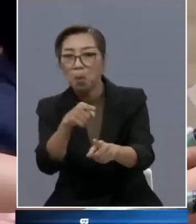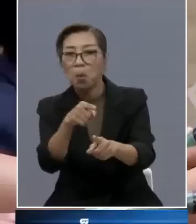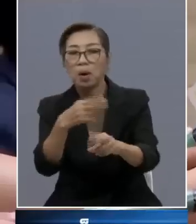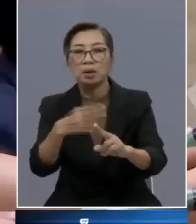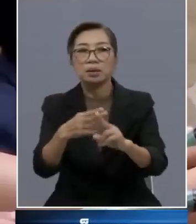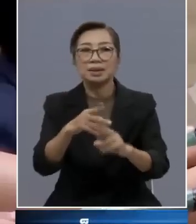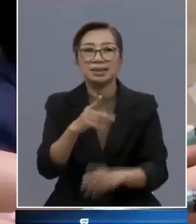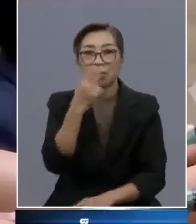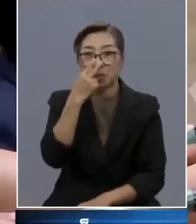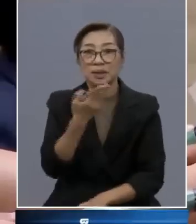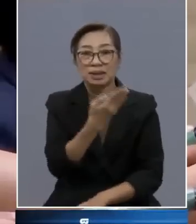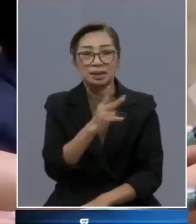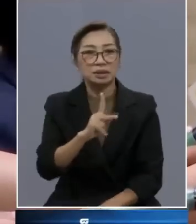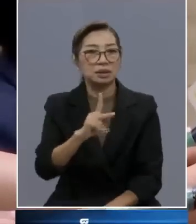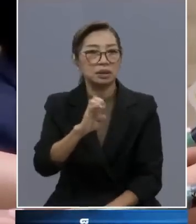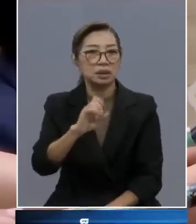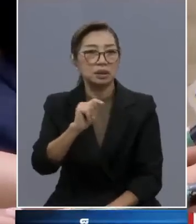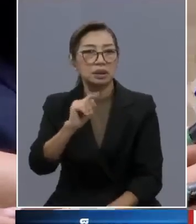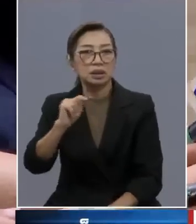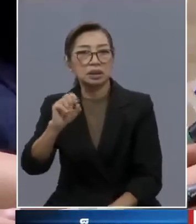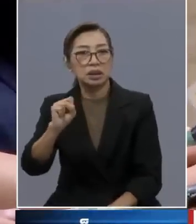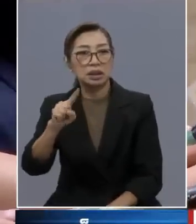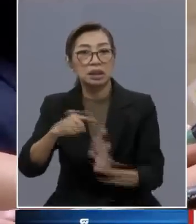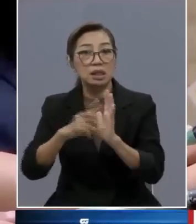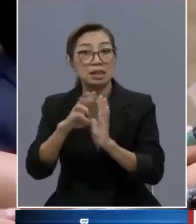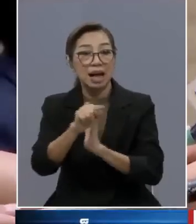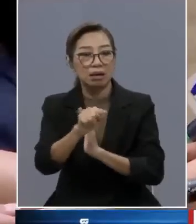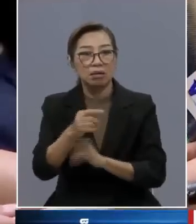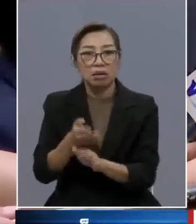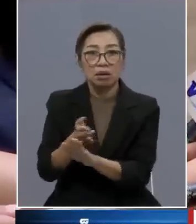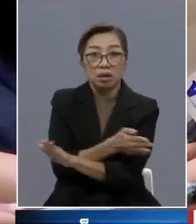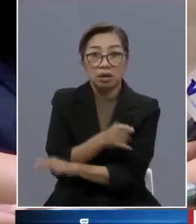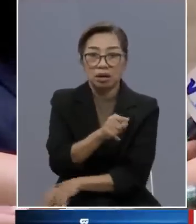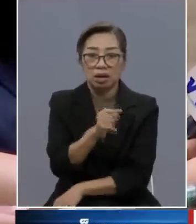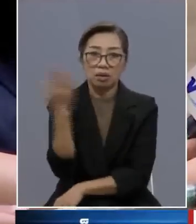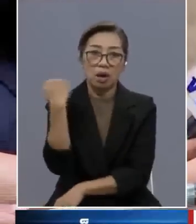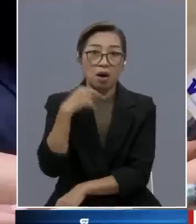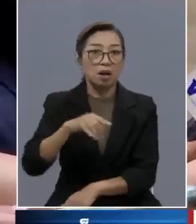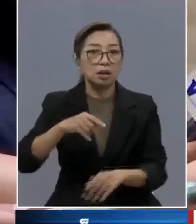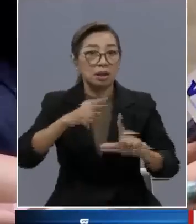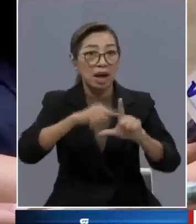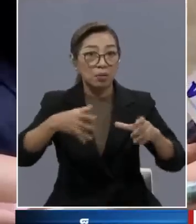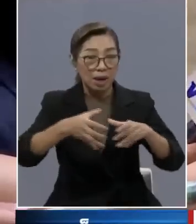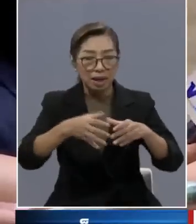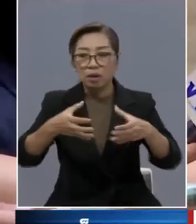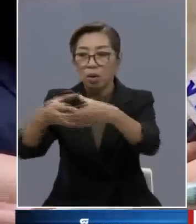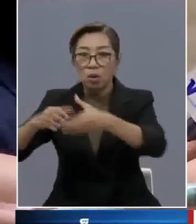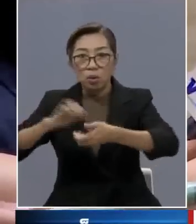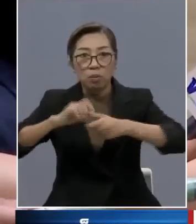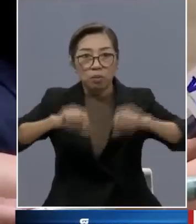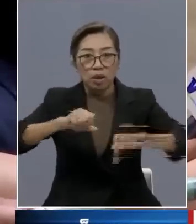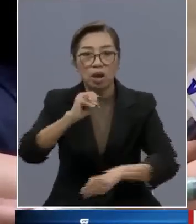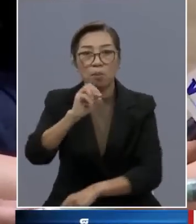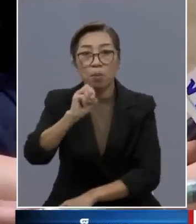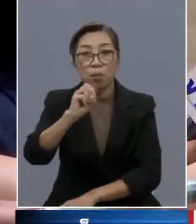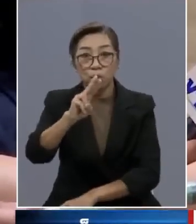กิติศักดิ์นะฮะกิติศักดิ์รัตนวราหะนะครับหลังจากที่ MOU ของรัฐบาลก้าวไกลออกมาเนี่ยไม่มีเรื่องการ